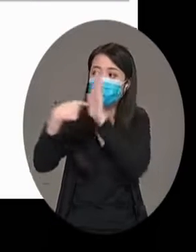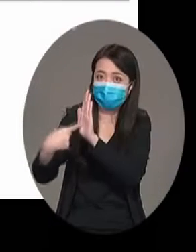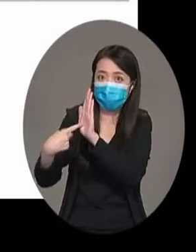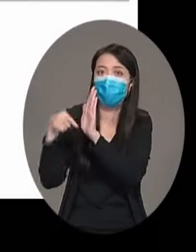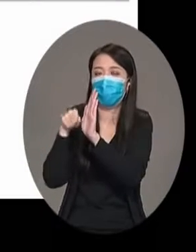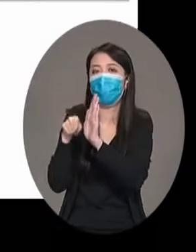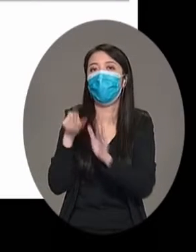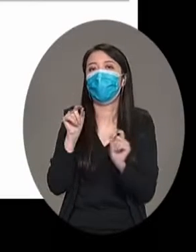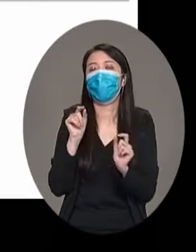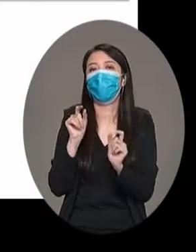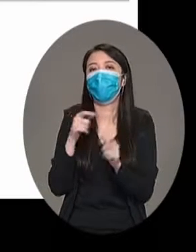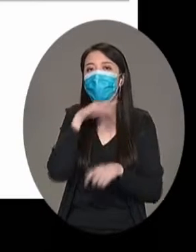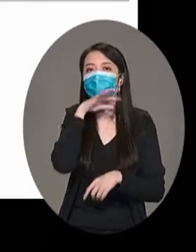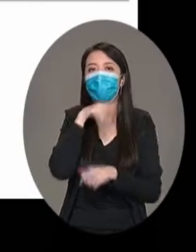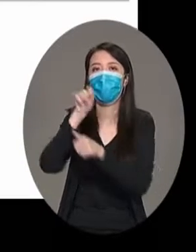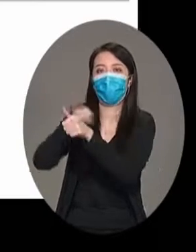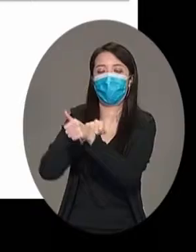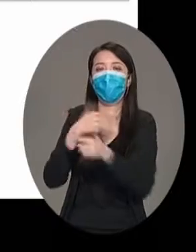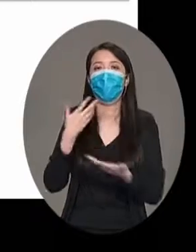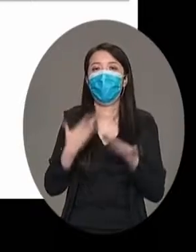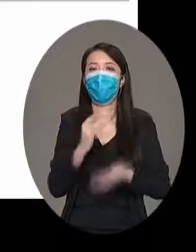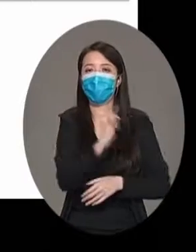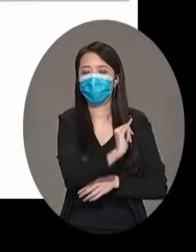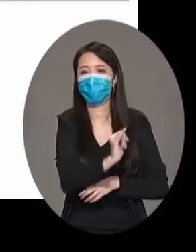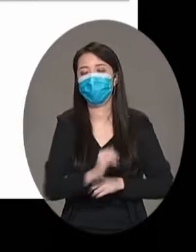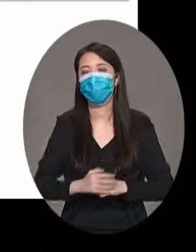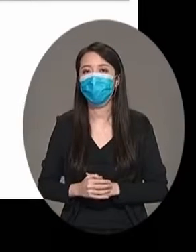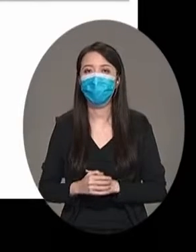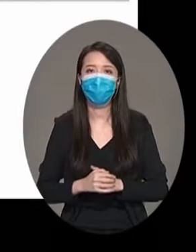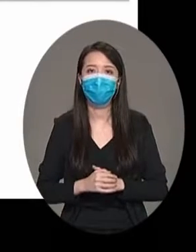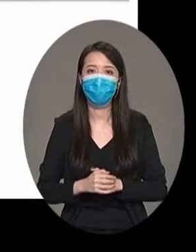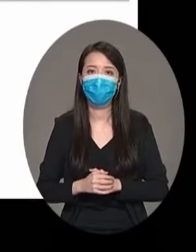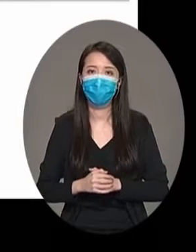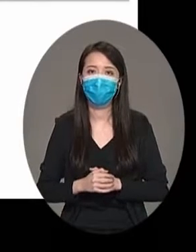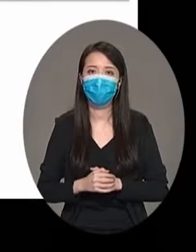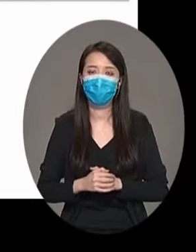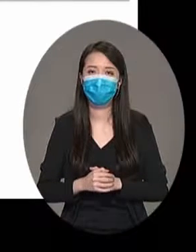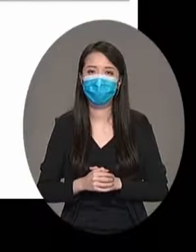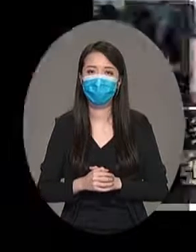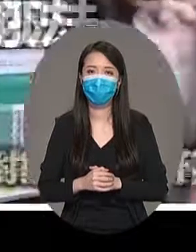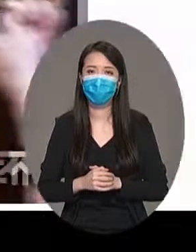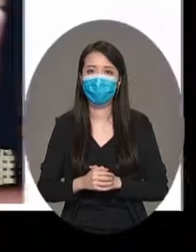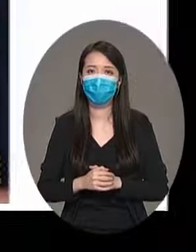員展示，就含有欺詐的行為，有可能是構成使用虛假文書罪。